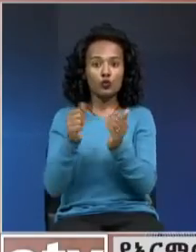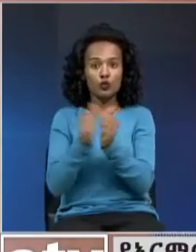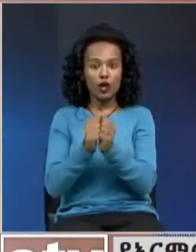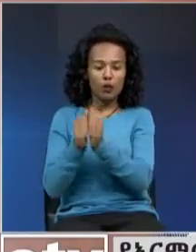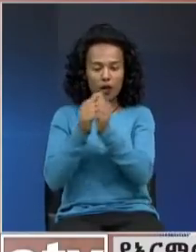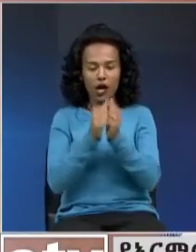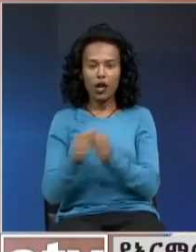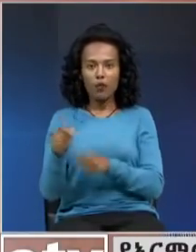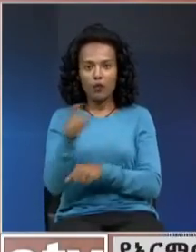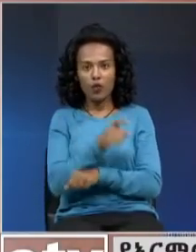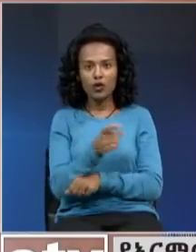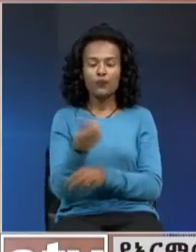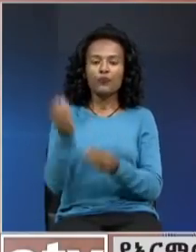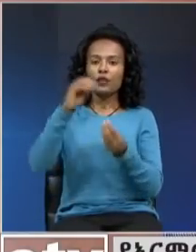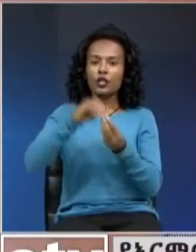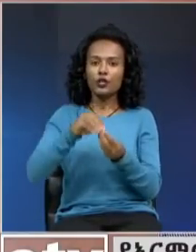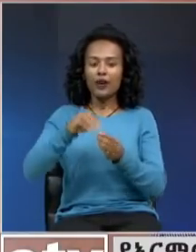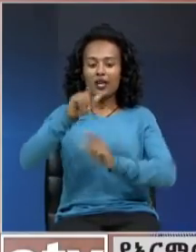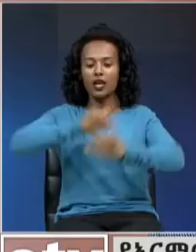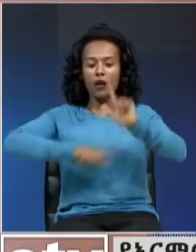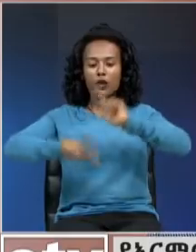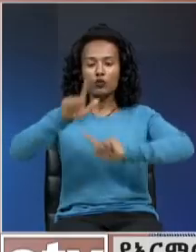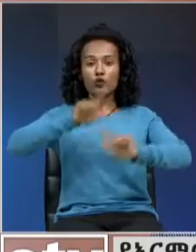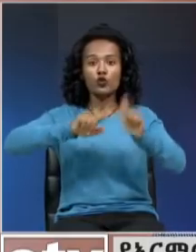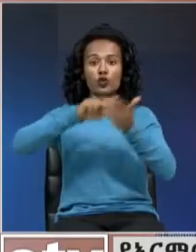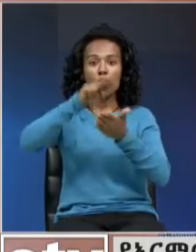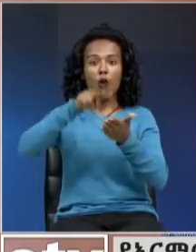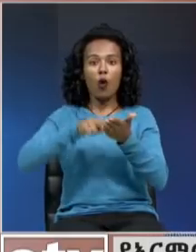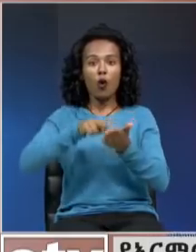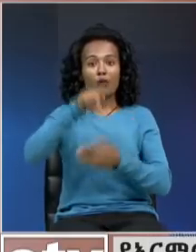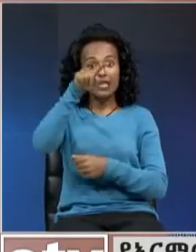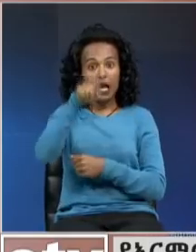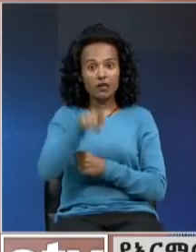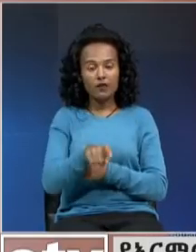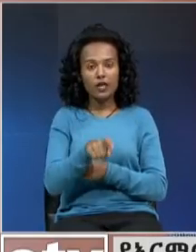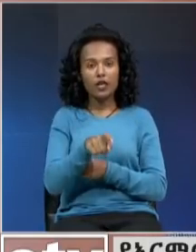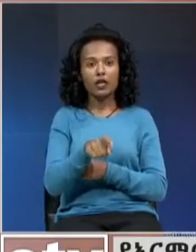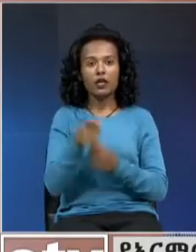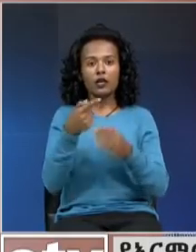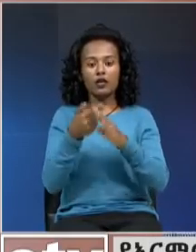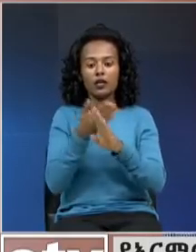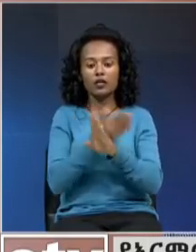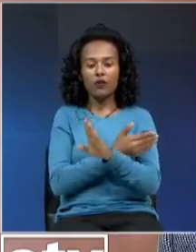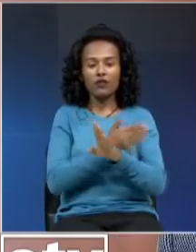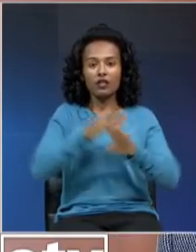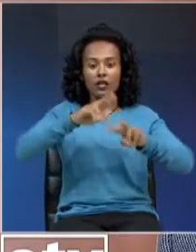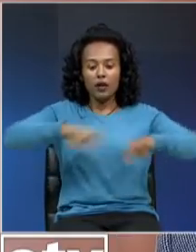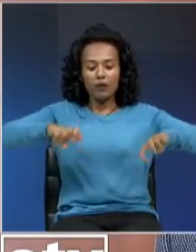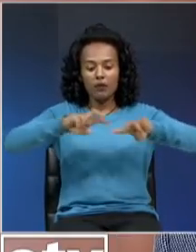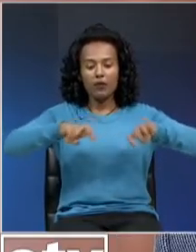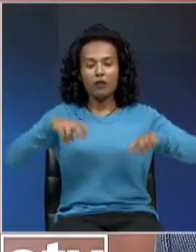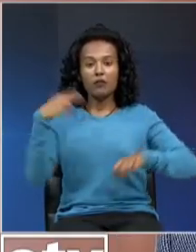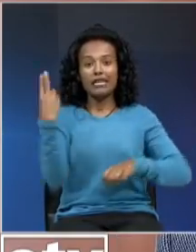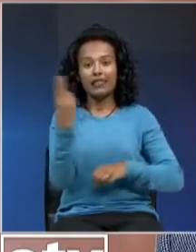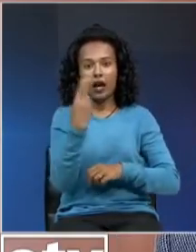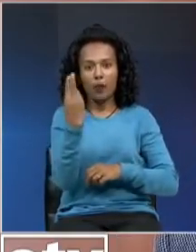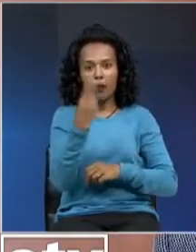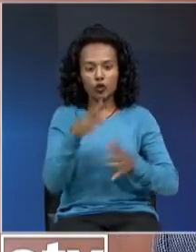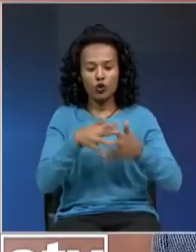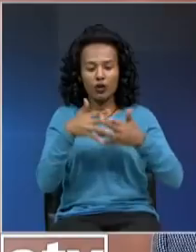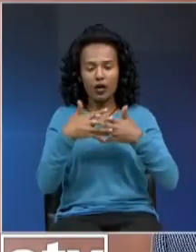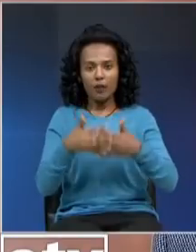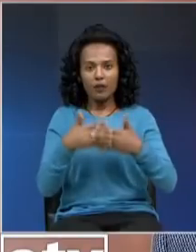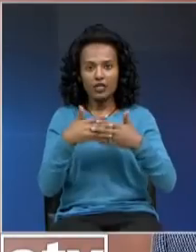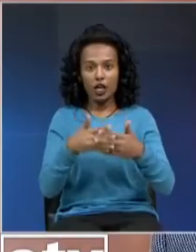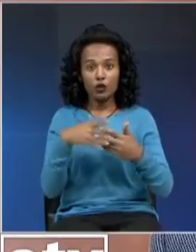በመሆን ተጨማሪ ላቦራቶሪዎች ማቋቋም ስላስፈለገ ከዚህ በፊት ለምርምር የምንጠቀምባቸውን